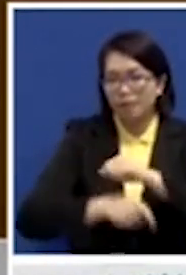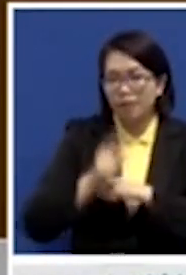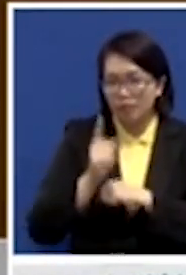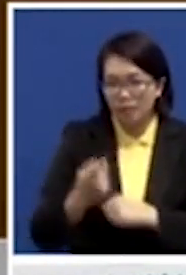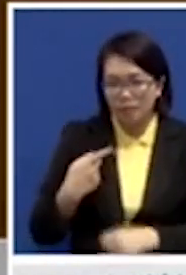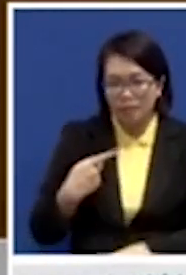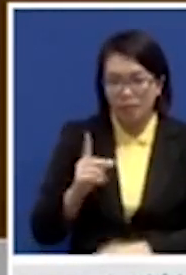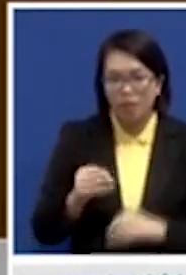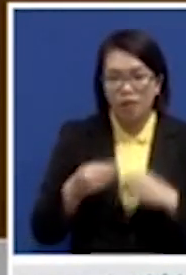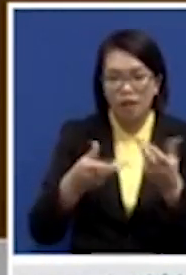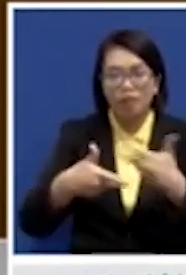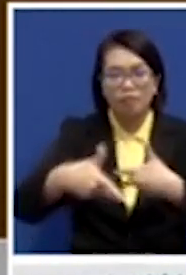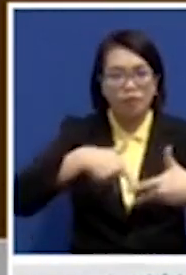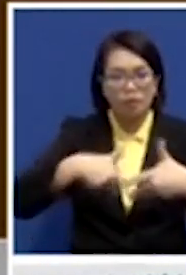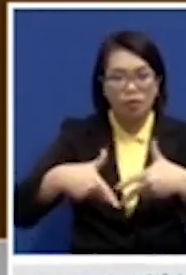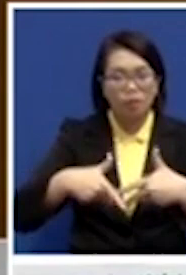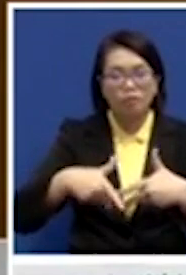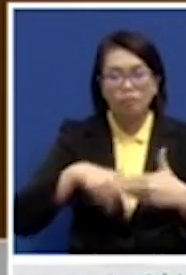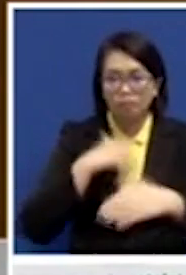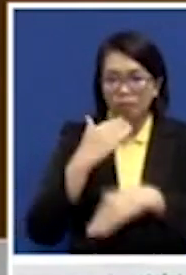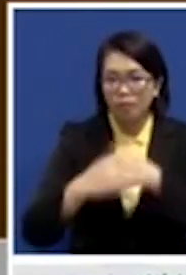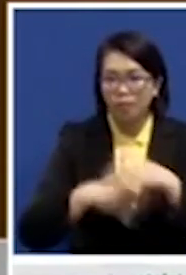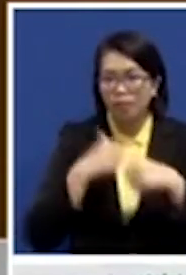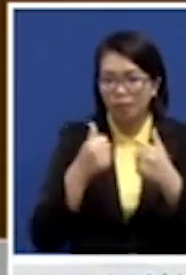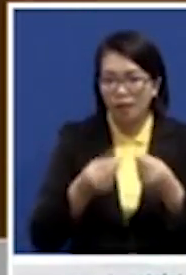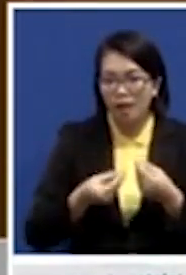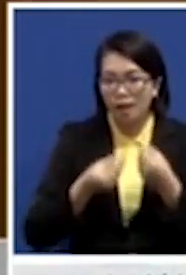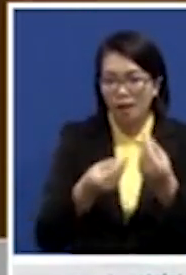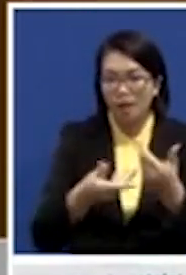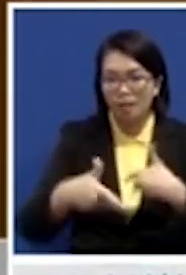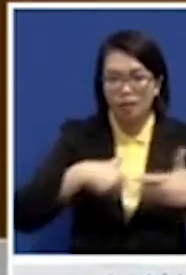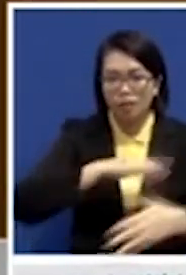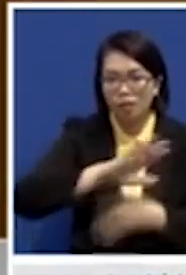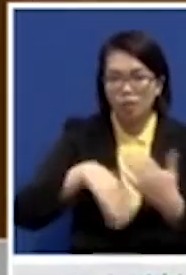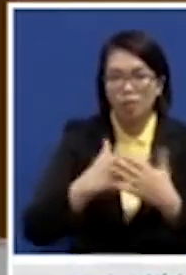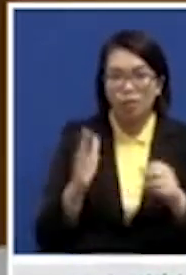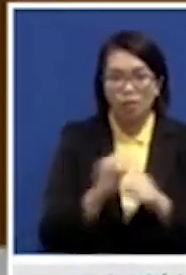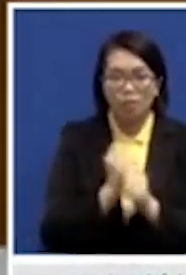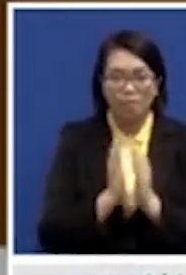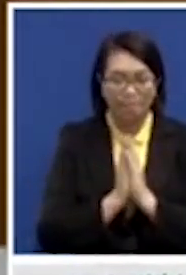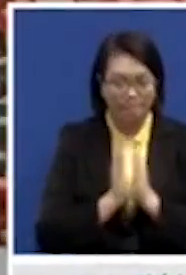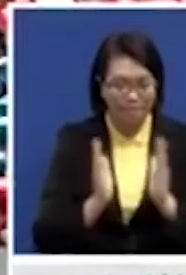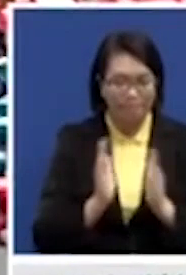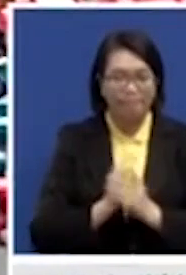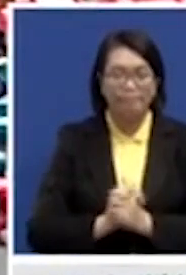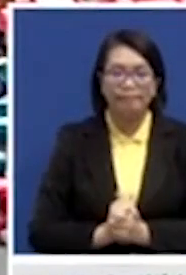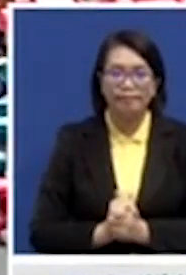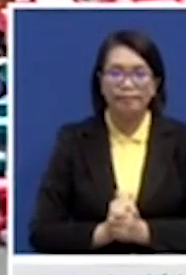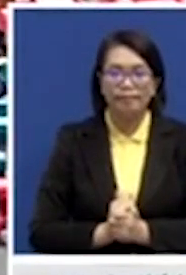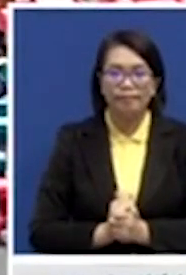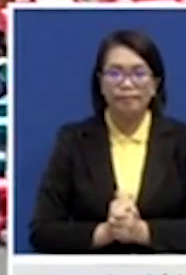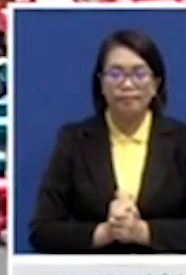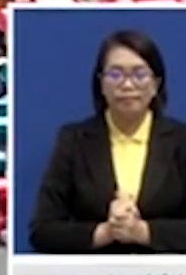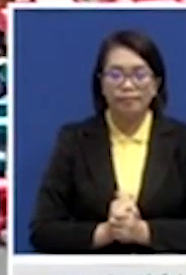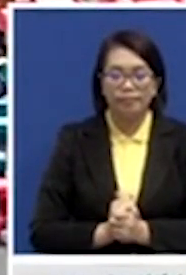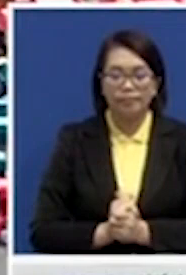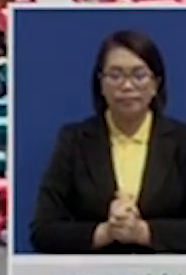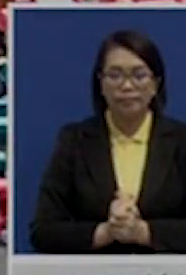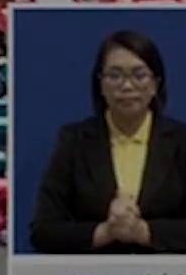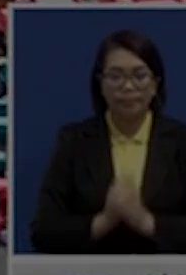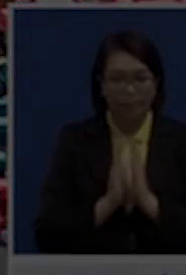ชน์อย่างทั่วถึงแก่พี่น้องประชาชนต่อไปครับขอกราบขอบพระคุณครับ ครับขอบคุณมากครับ